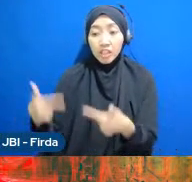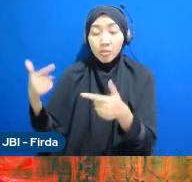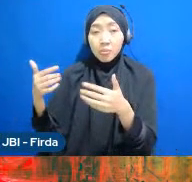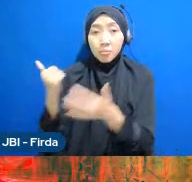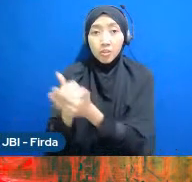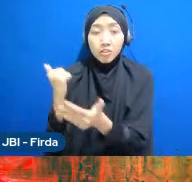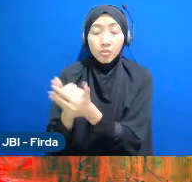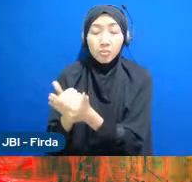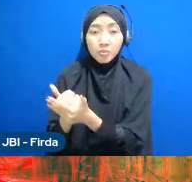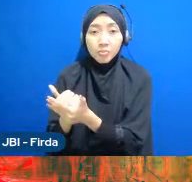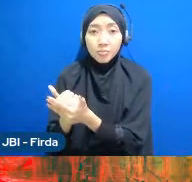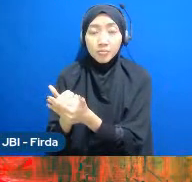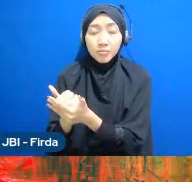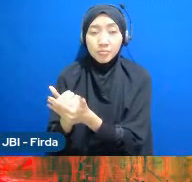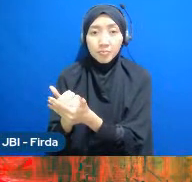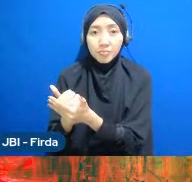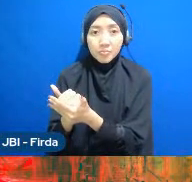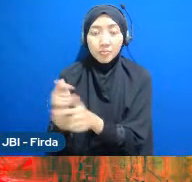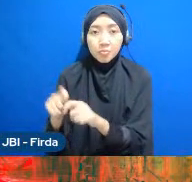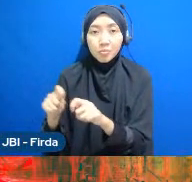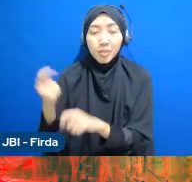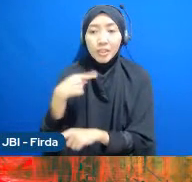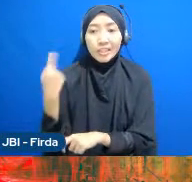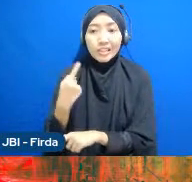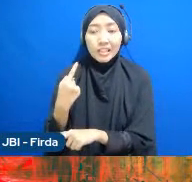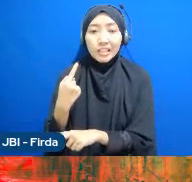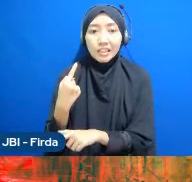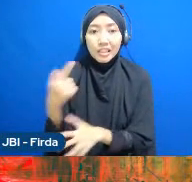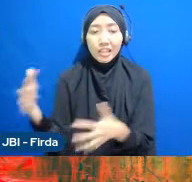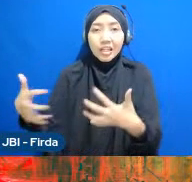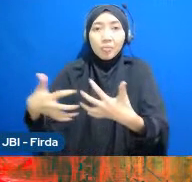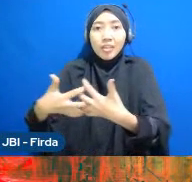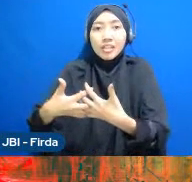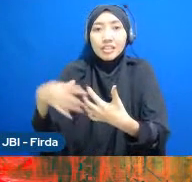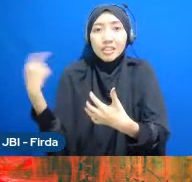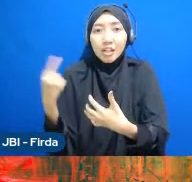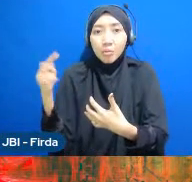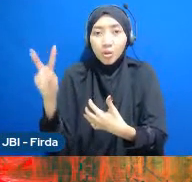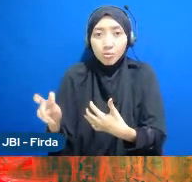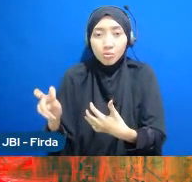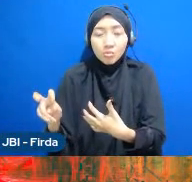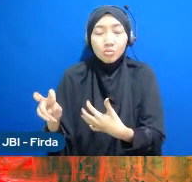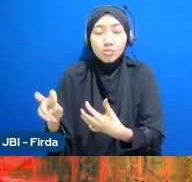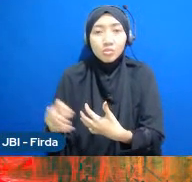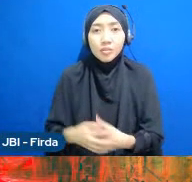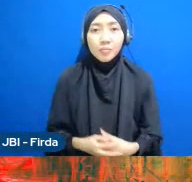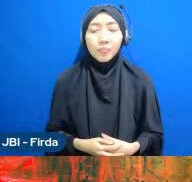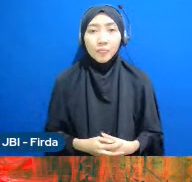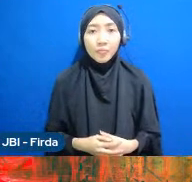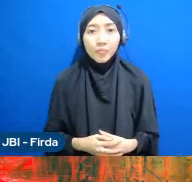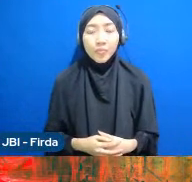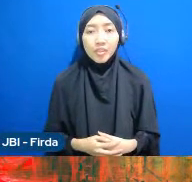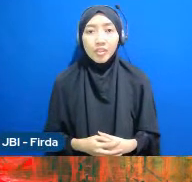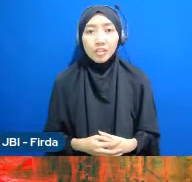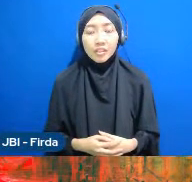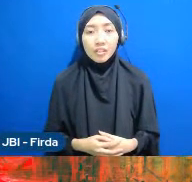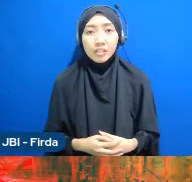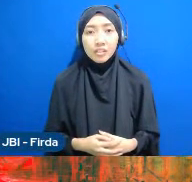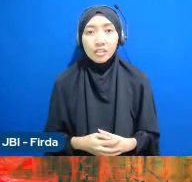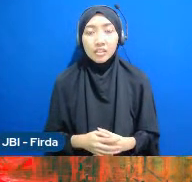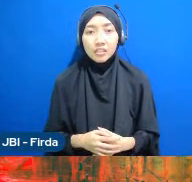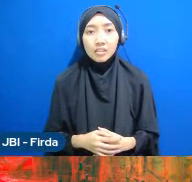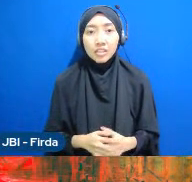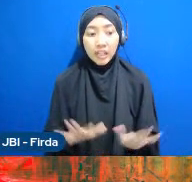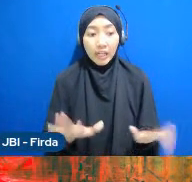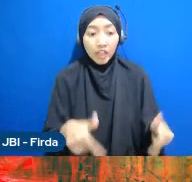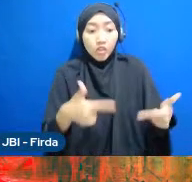betul-betul membuat kita itu harus selalu beradaptasi. Sehingga diperlukan bagaimana cara kita untuk